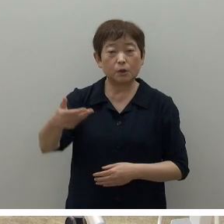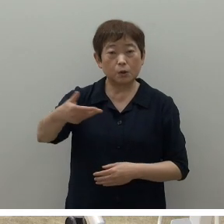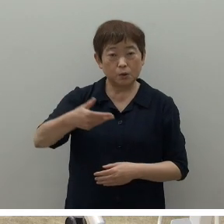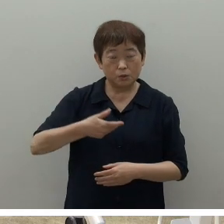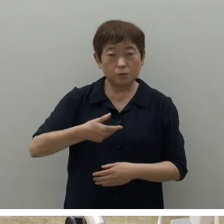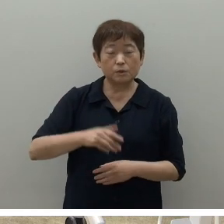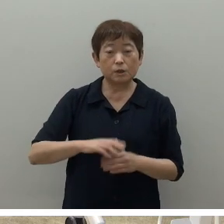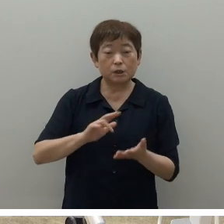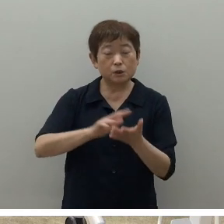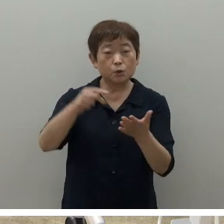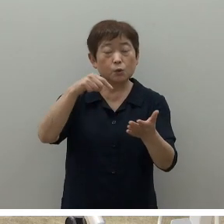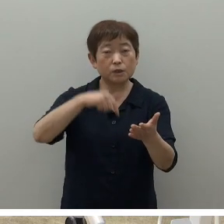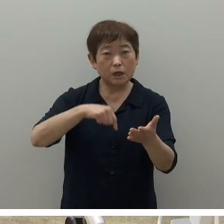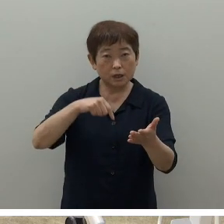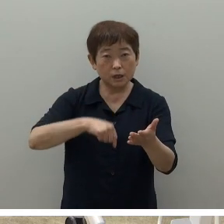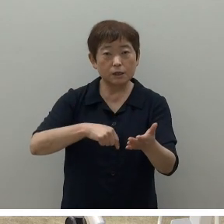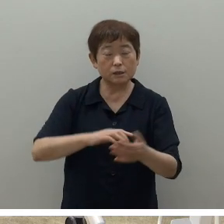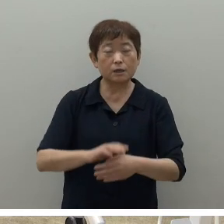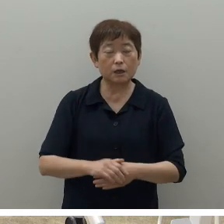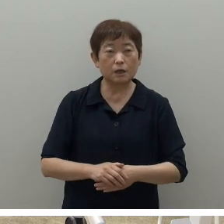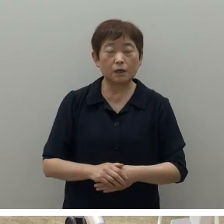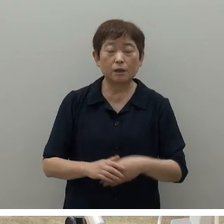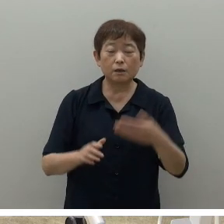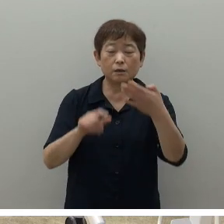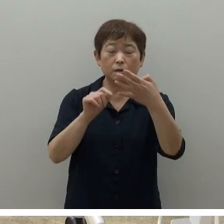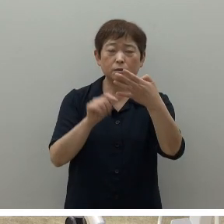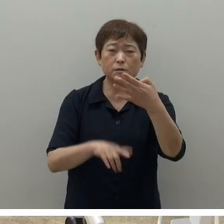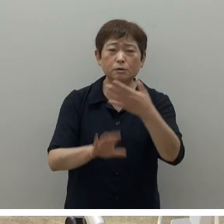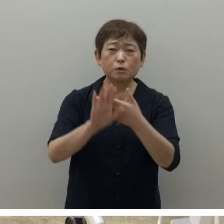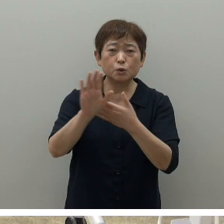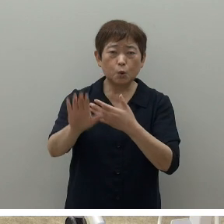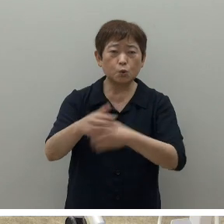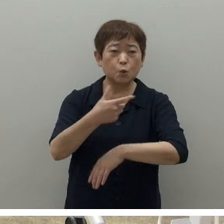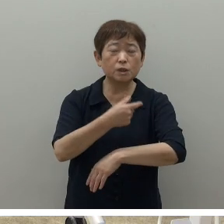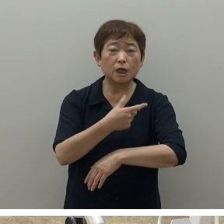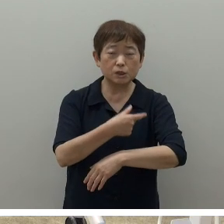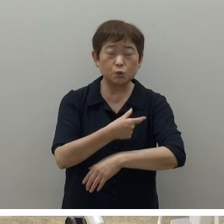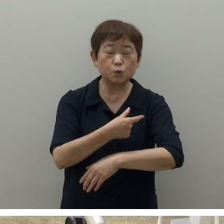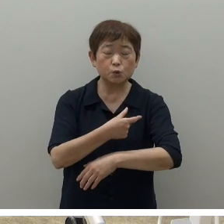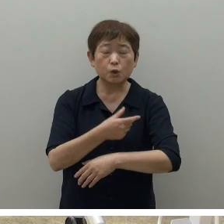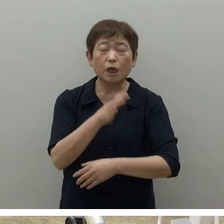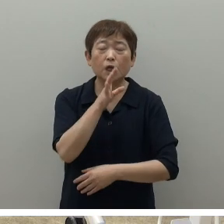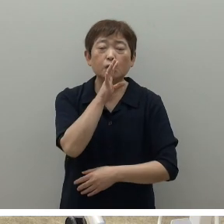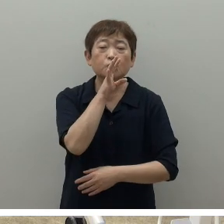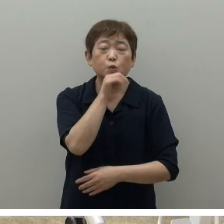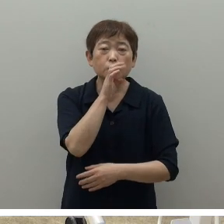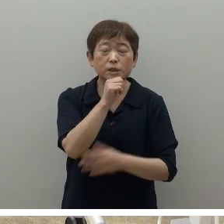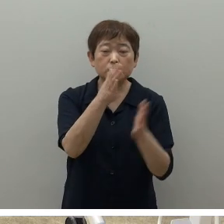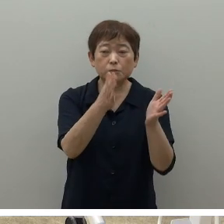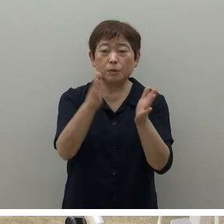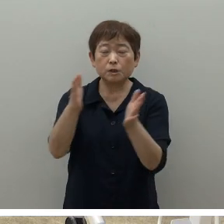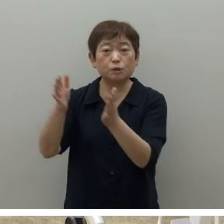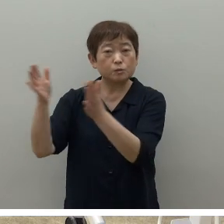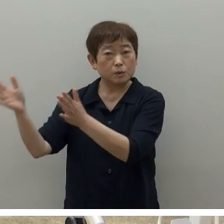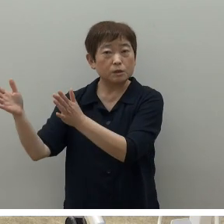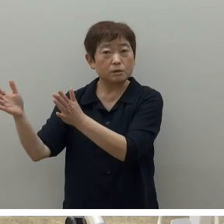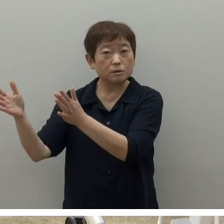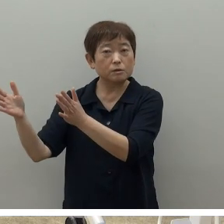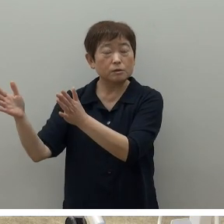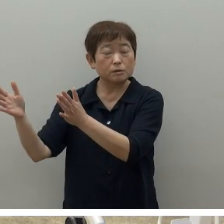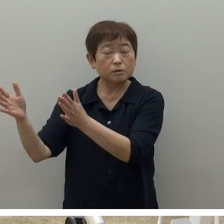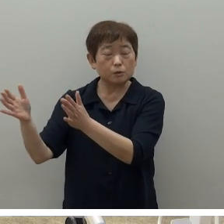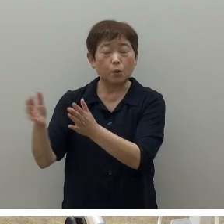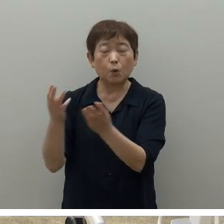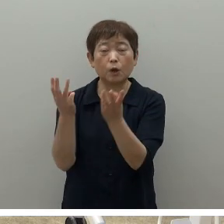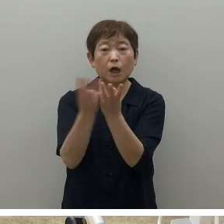月以降の接種スケジュールのこの区分のところについているこの、まあ、各 年代の、まあ、人数、これはあの、まあ、8割の、人